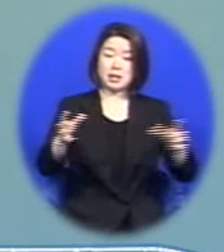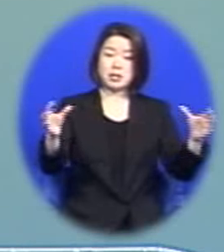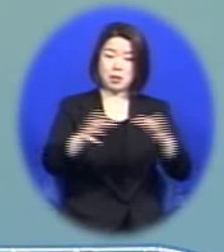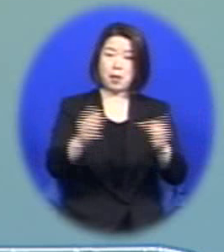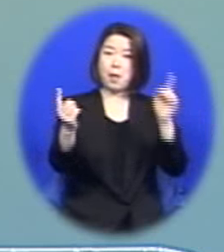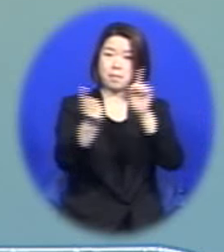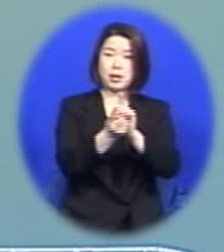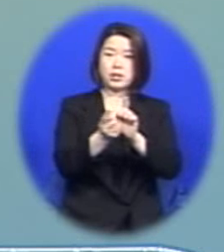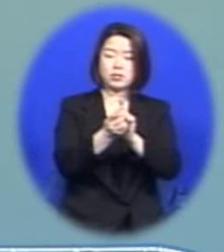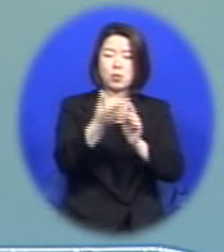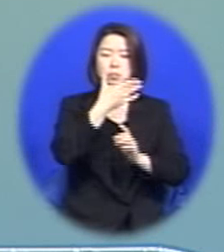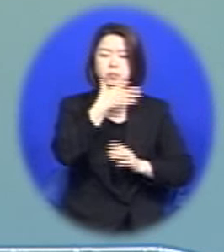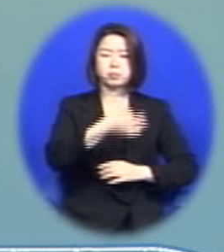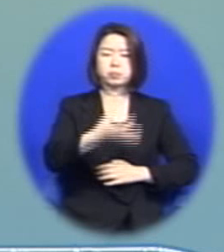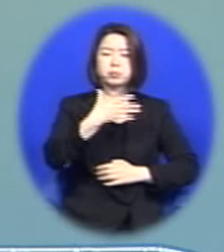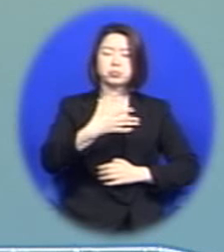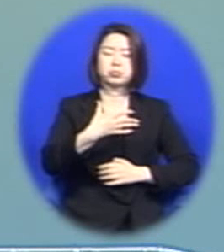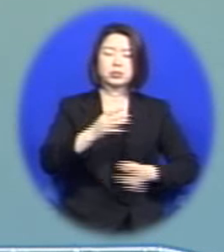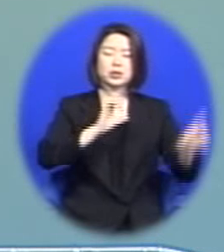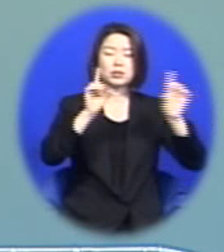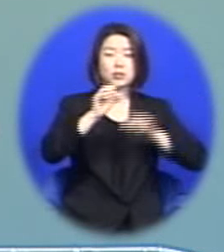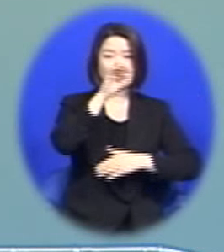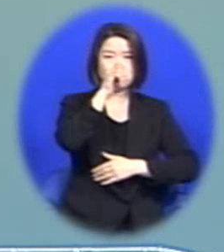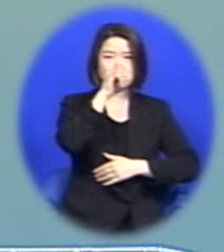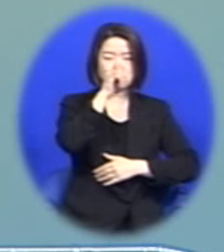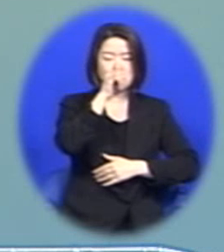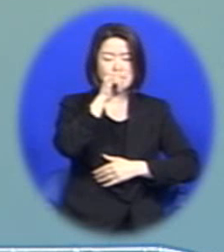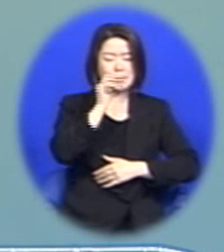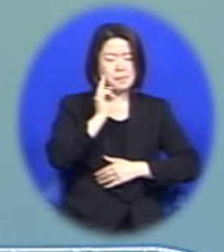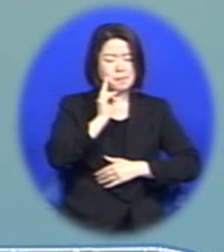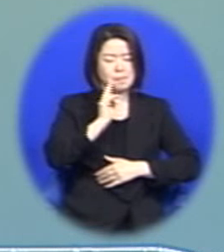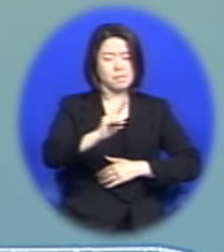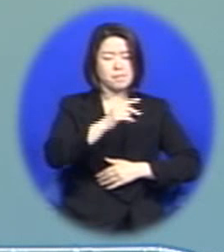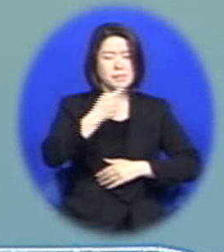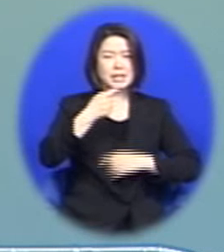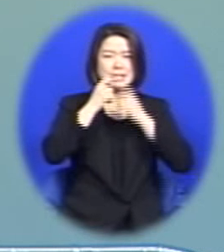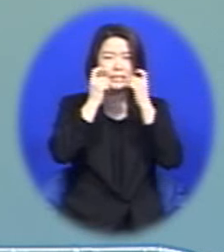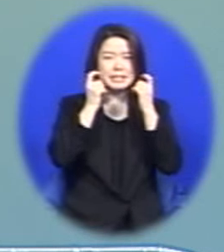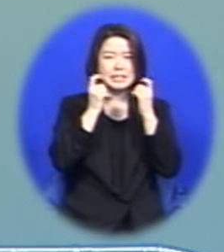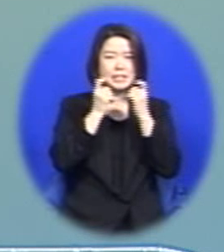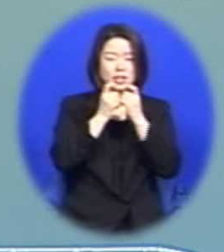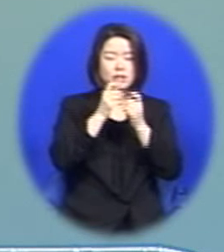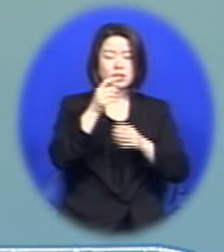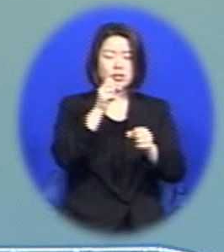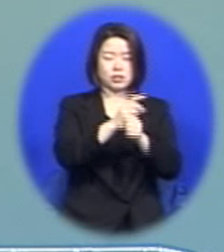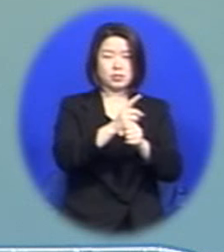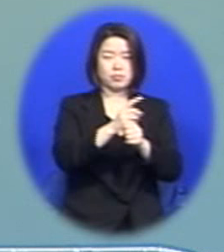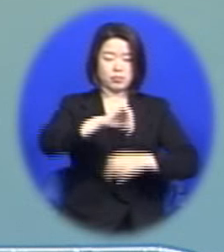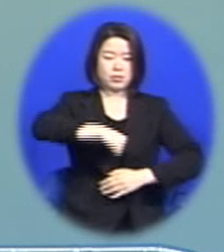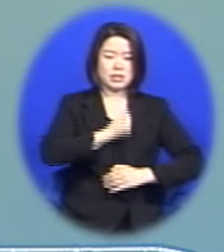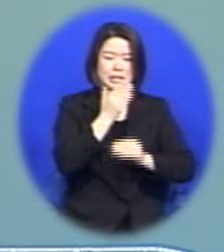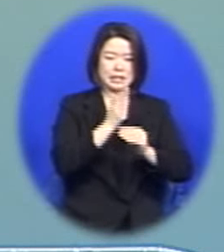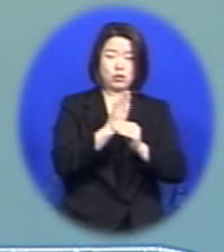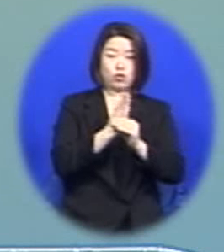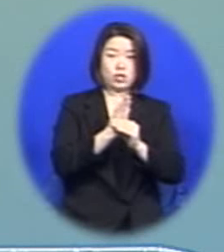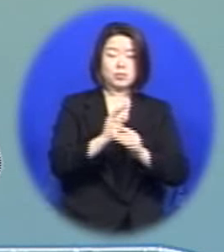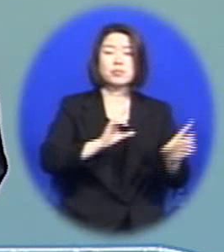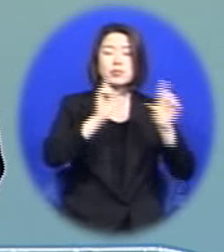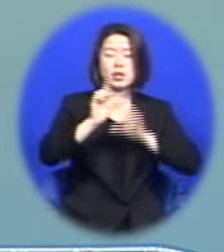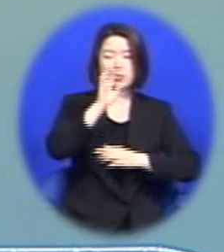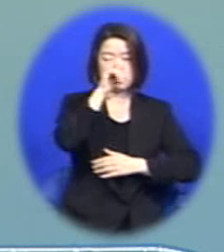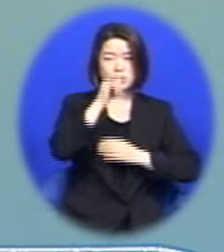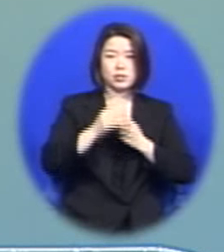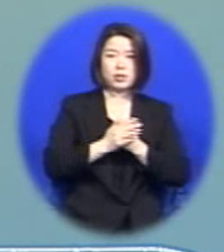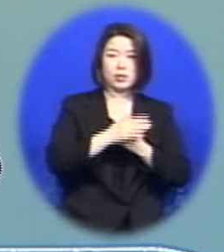불우하게 사는 겁니다 지독한 2기 싶네요 자기 중심성 이에요 캠